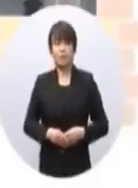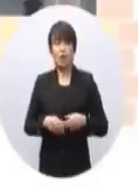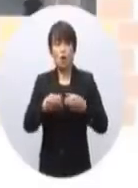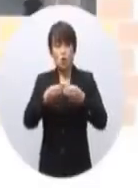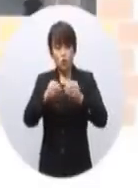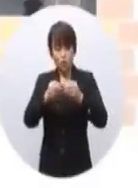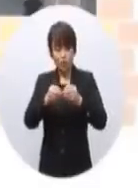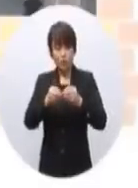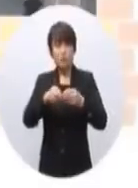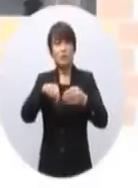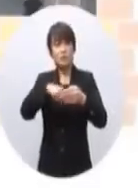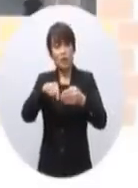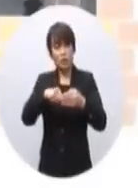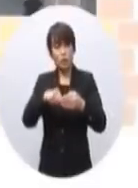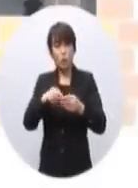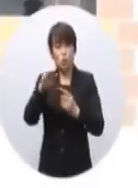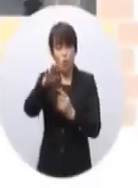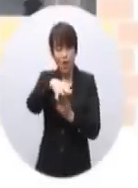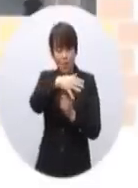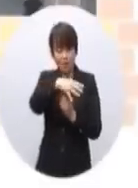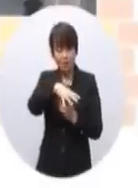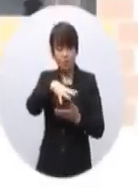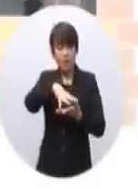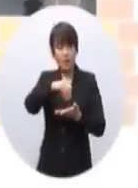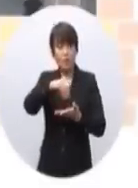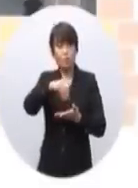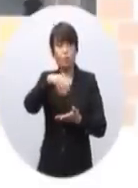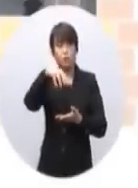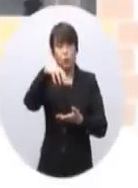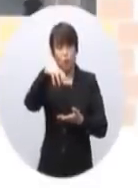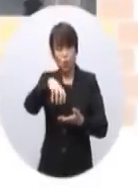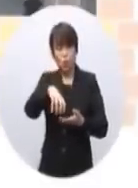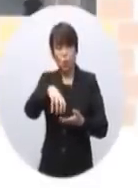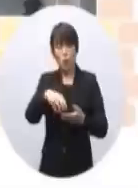詳しくは柳島キャンプ場電話